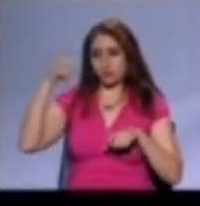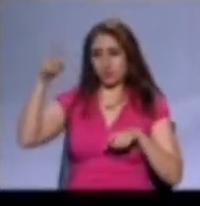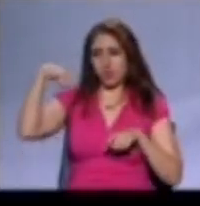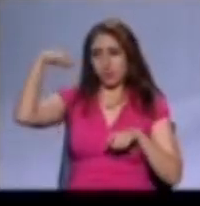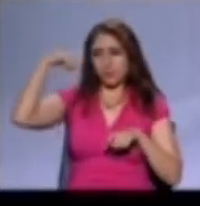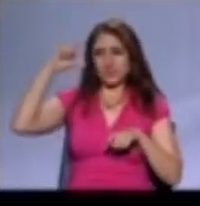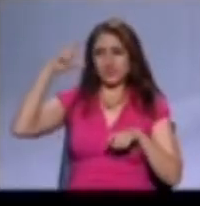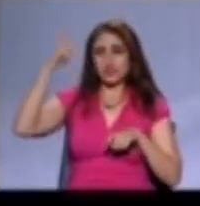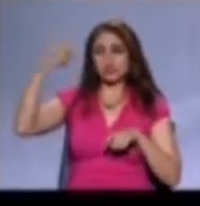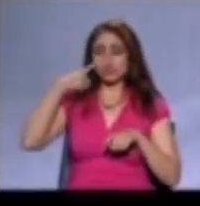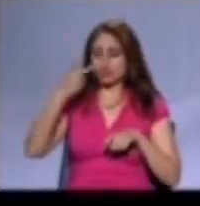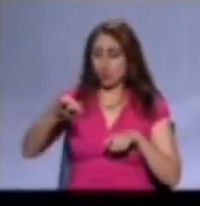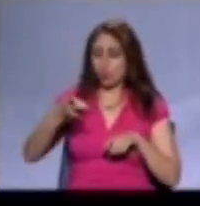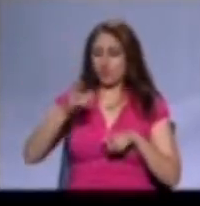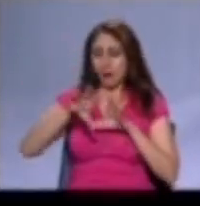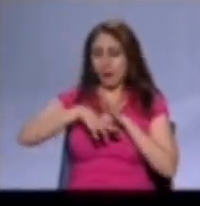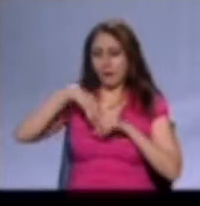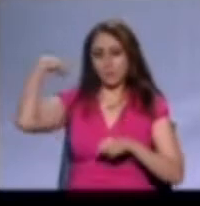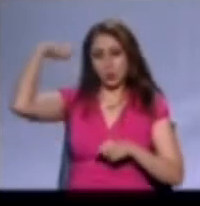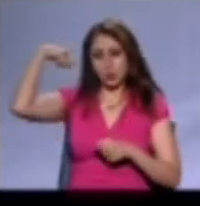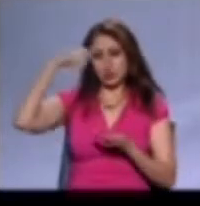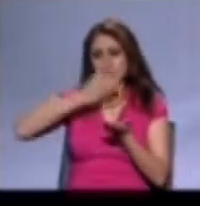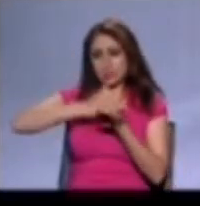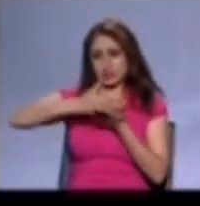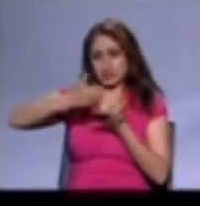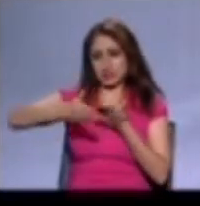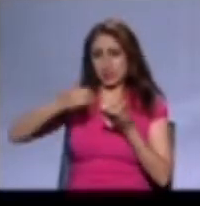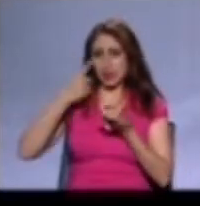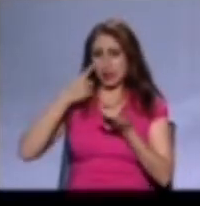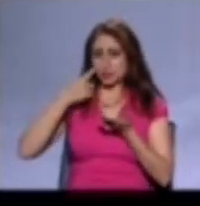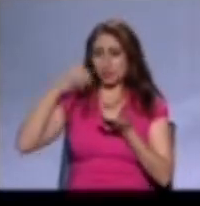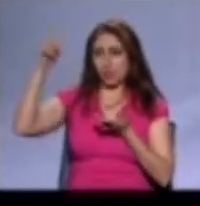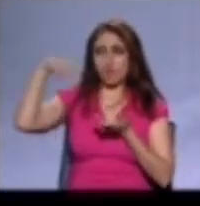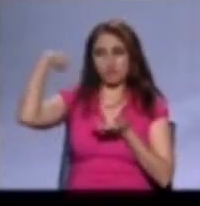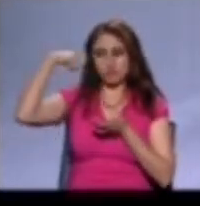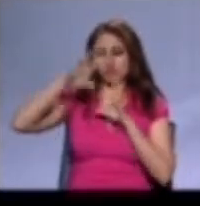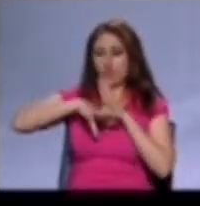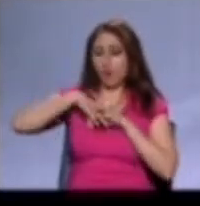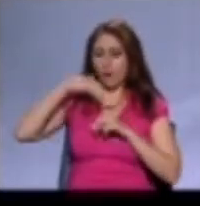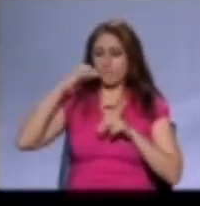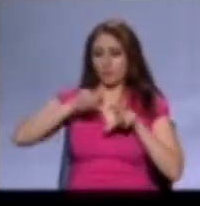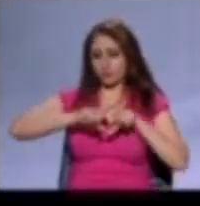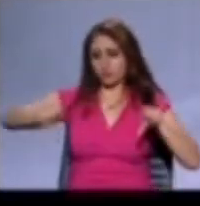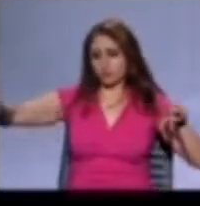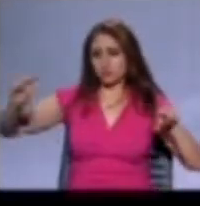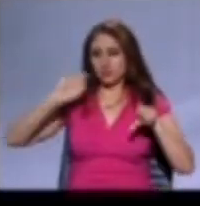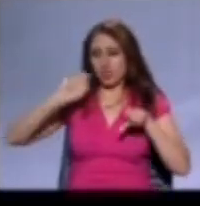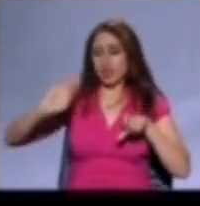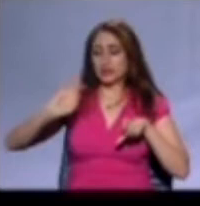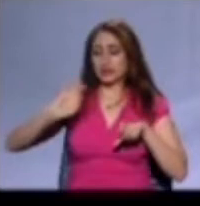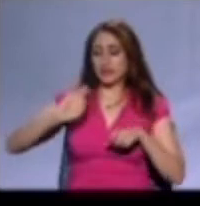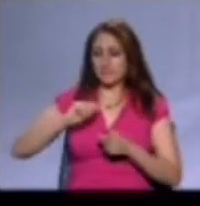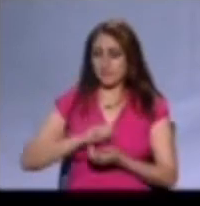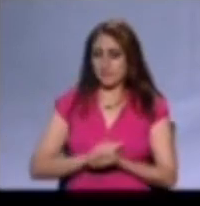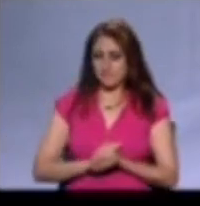السيد رئيس الجمهوريه والسيد الوزير الاسكان ومتوسله في الجهاز التنفيذي بتغطيه جميع قرى